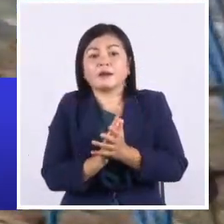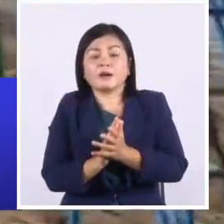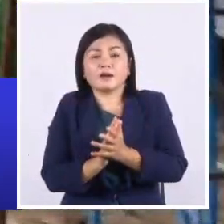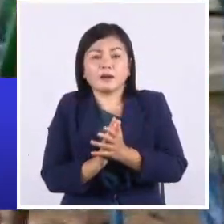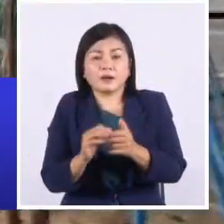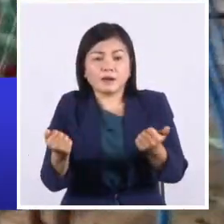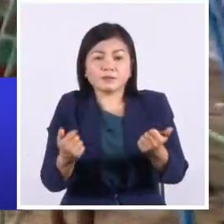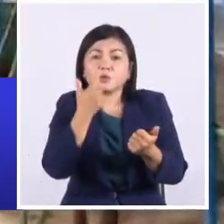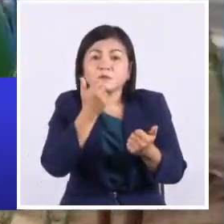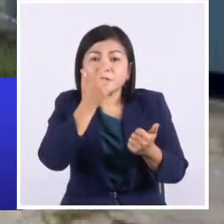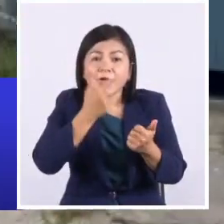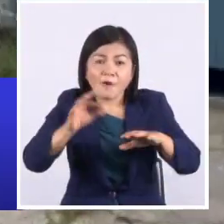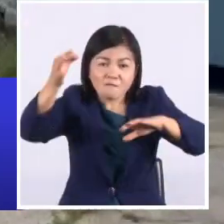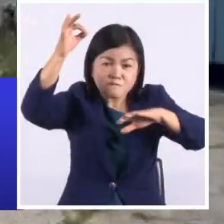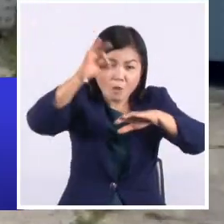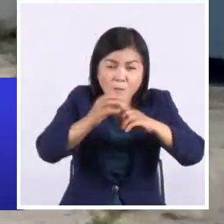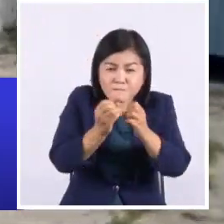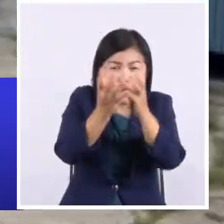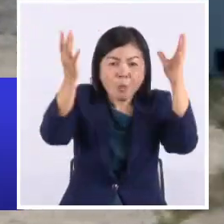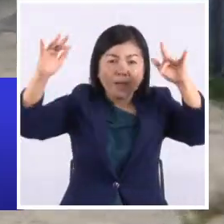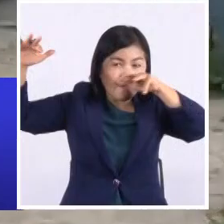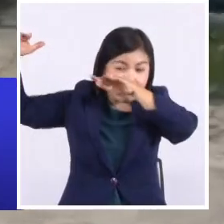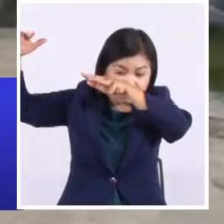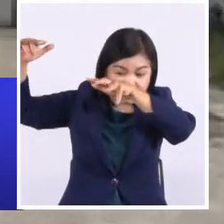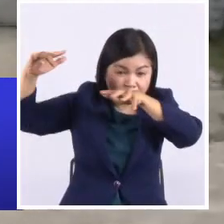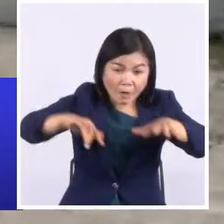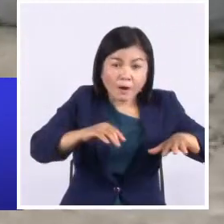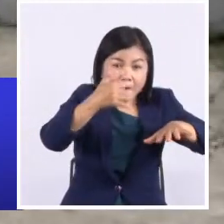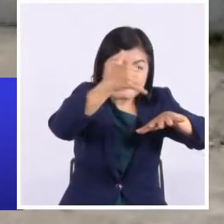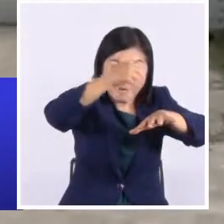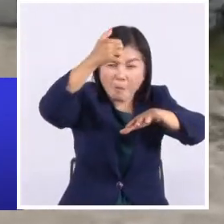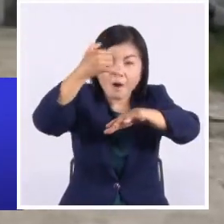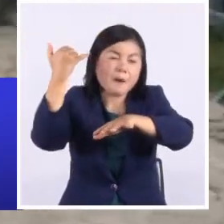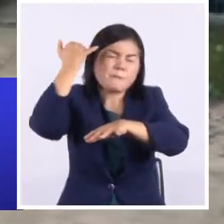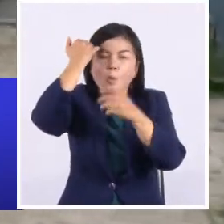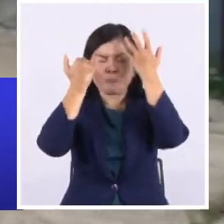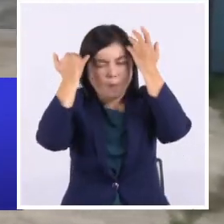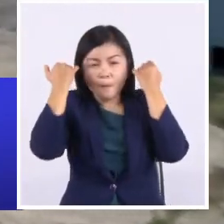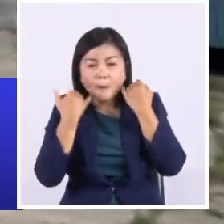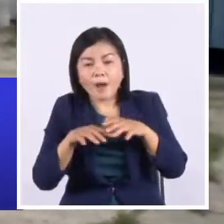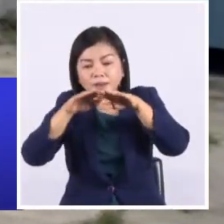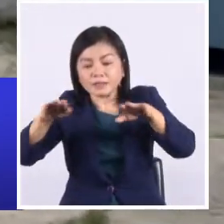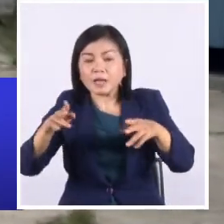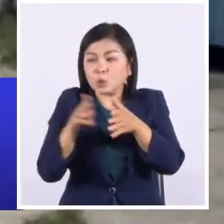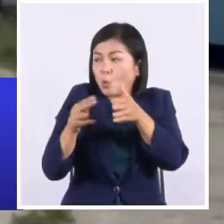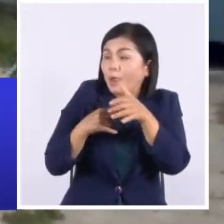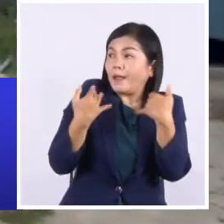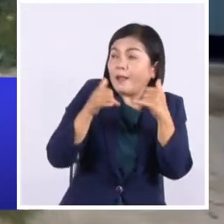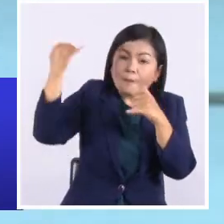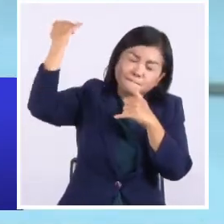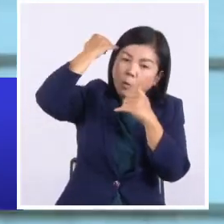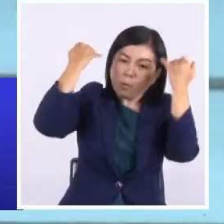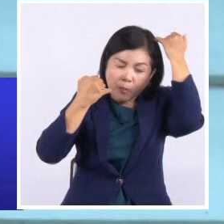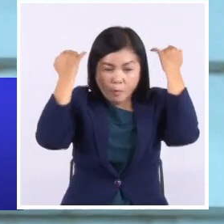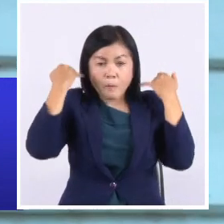ามันอาละวาดแตกฮือขึ้นมาค่ะไปทำร้ายนะเด็กๆเอ่ยที่เขาวิ่งรอบสนามเด็กเล่นบริเวณแถวนั้นนะคะ